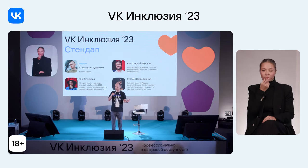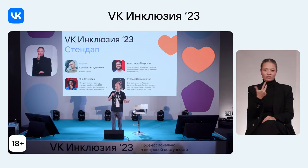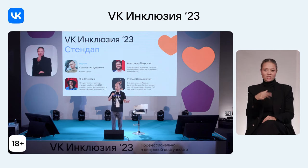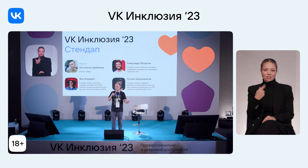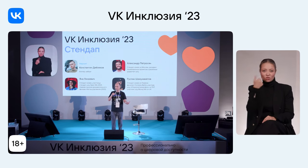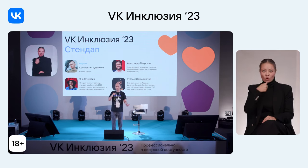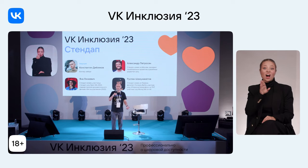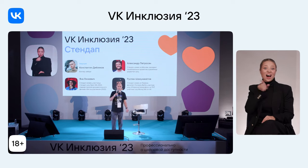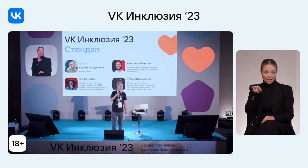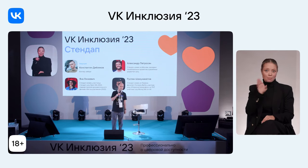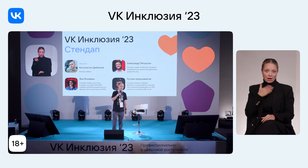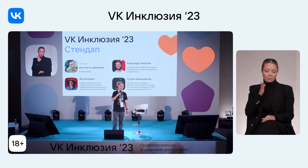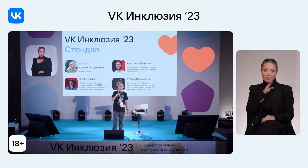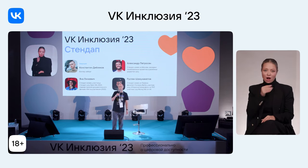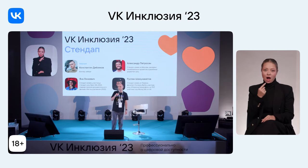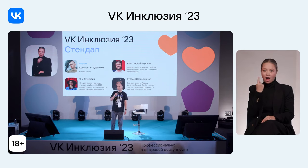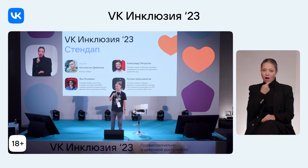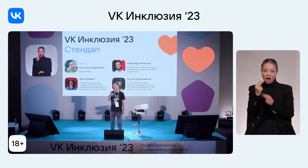логопед.